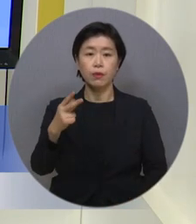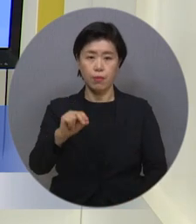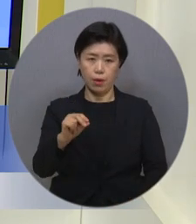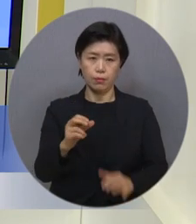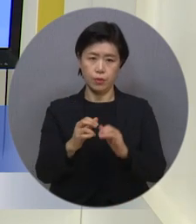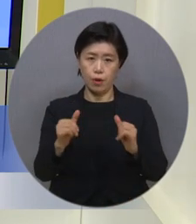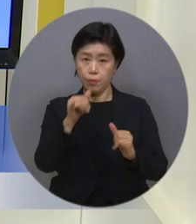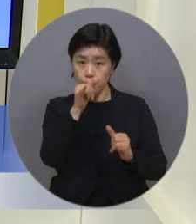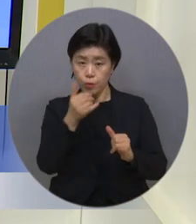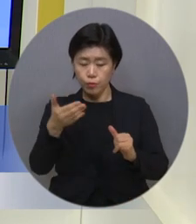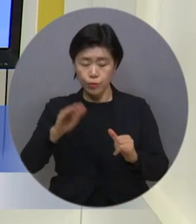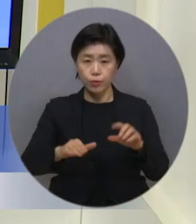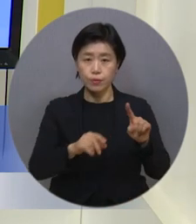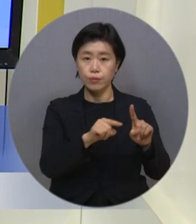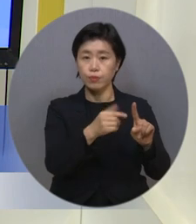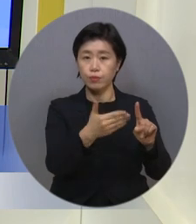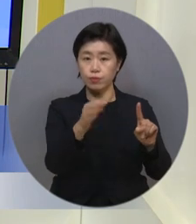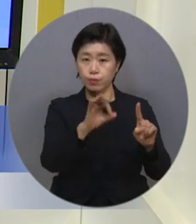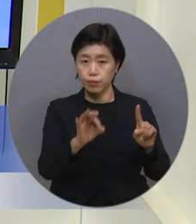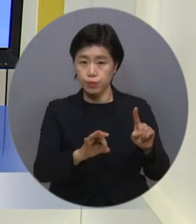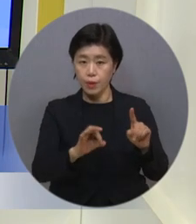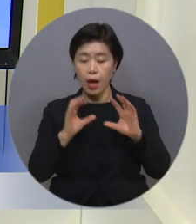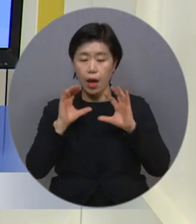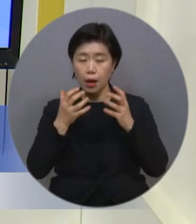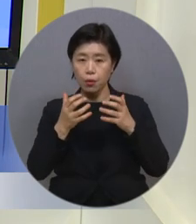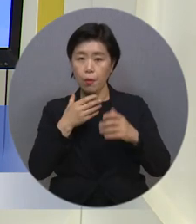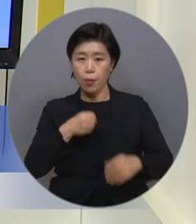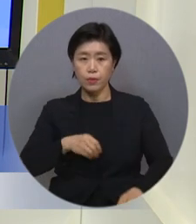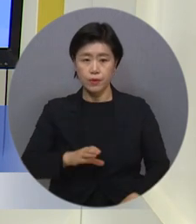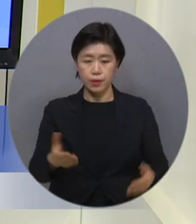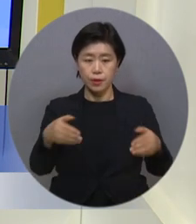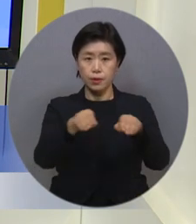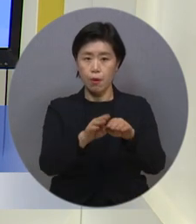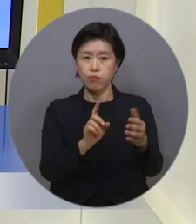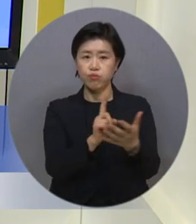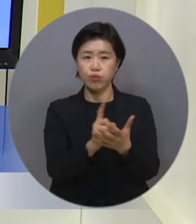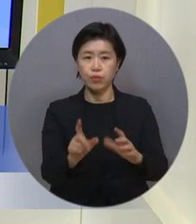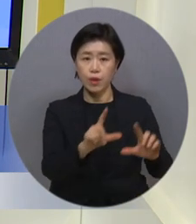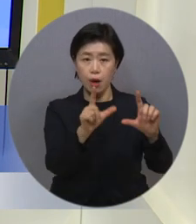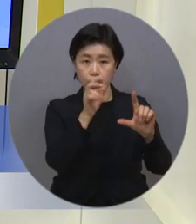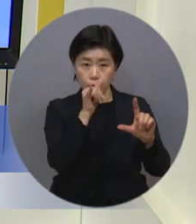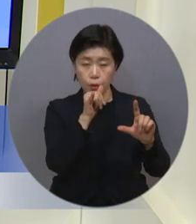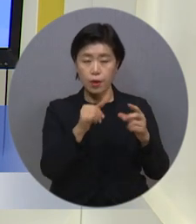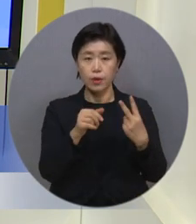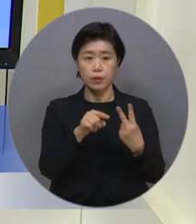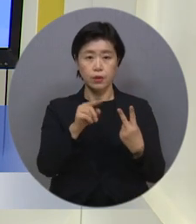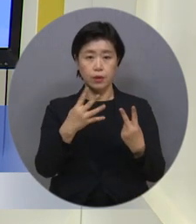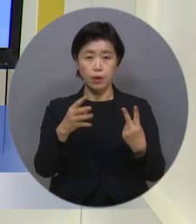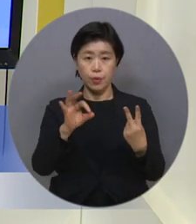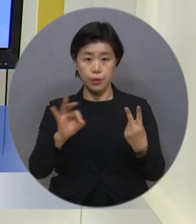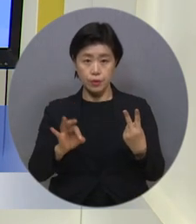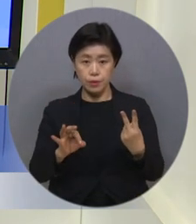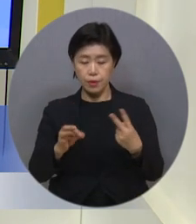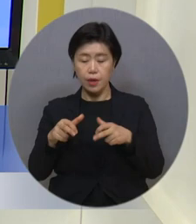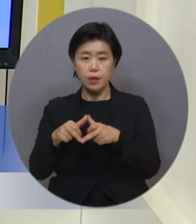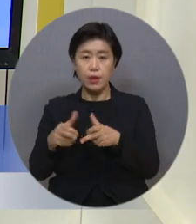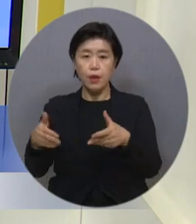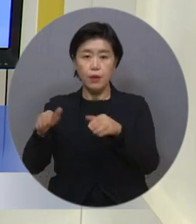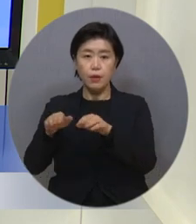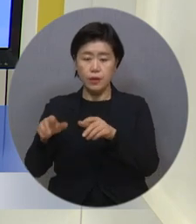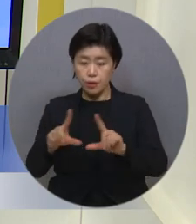가운데 이중 1.9%는 아동복지시설에 입수하고 있고 2.4%는 장애인